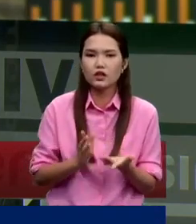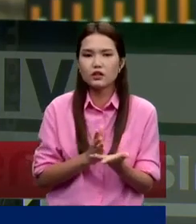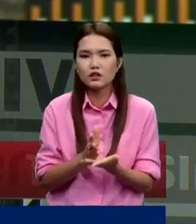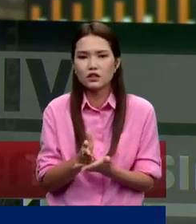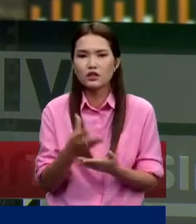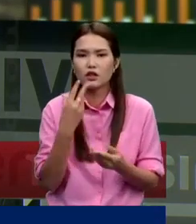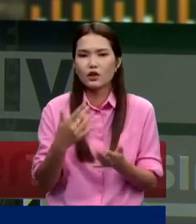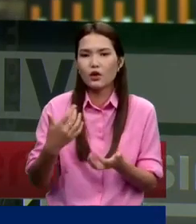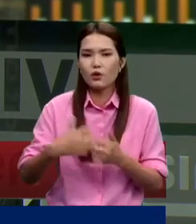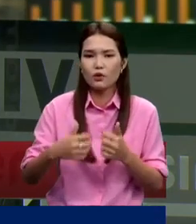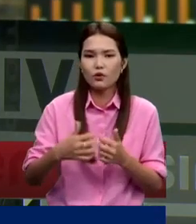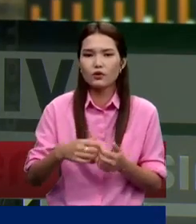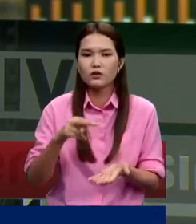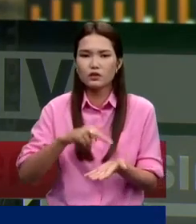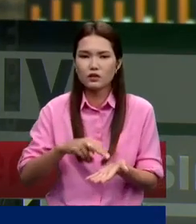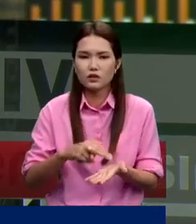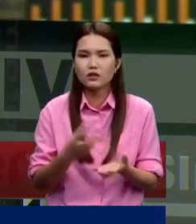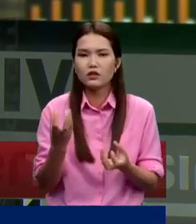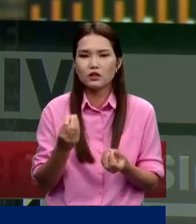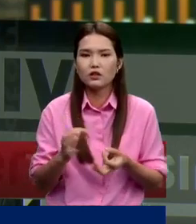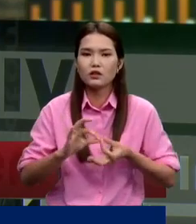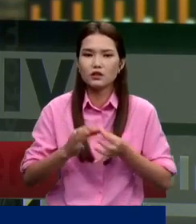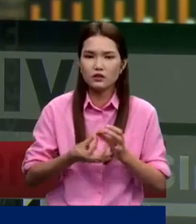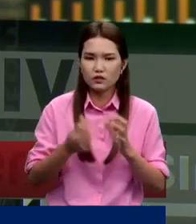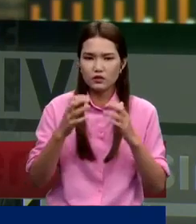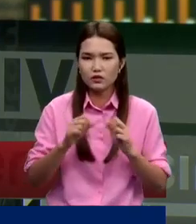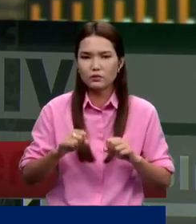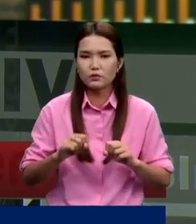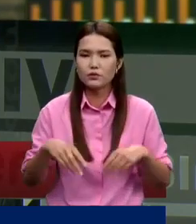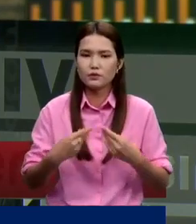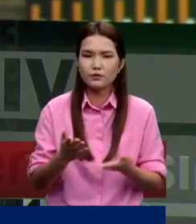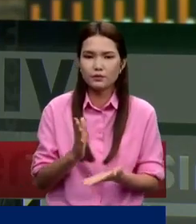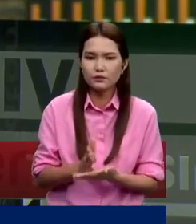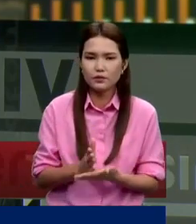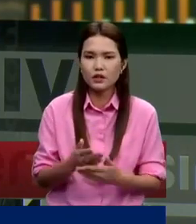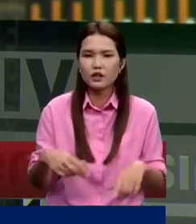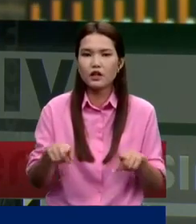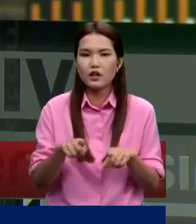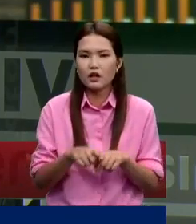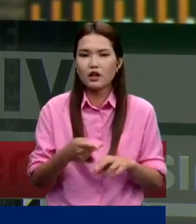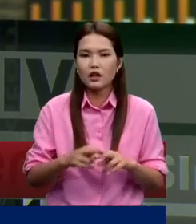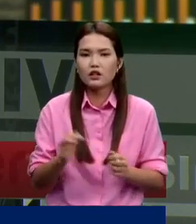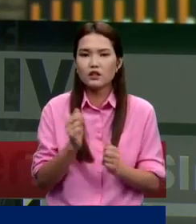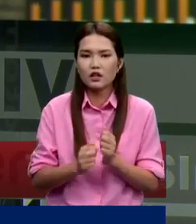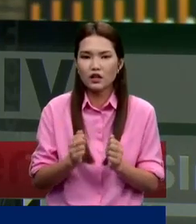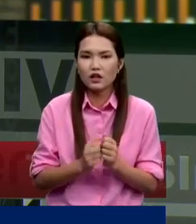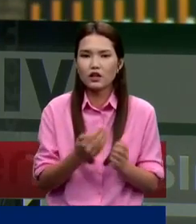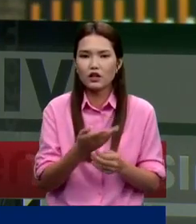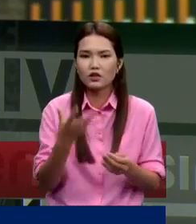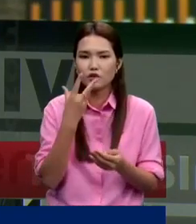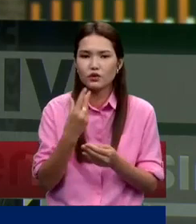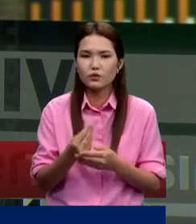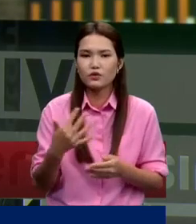еңбегін орташа деп бағалап, оларға тағы біраз шаруаны үйіп төкті. Жағдай түзелмесе ақ жағалылар күзде